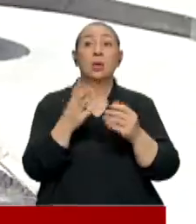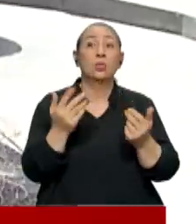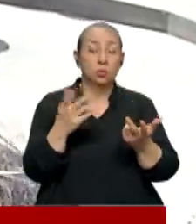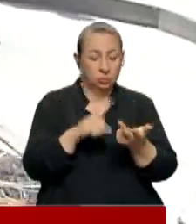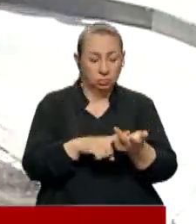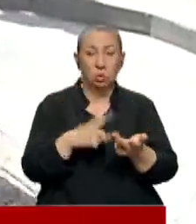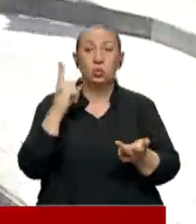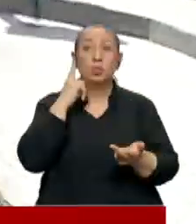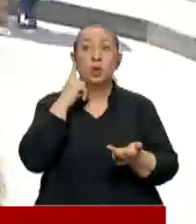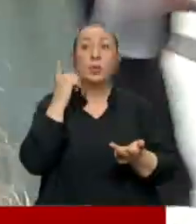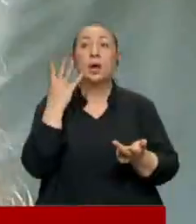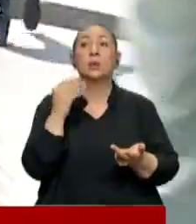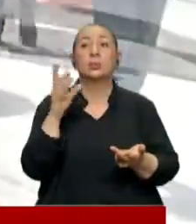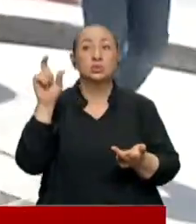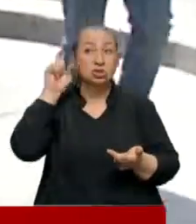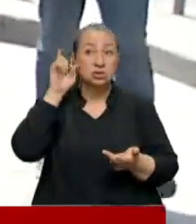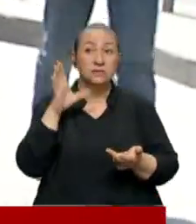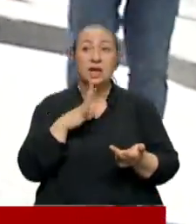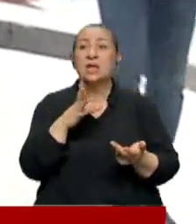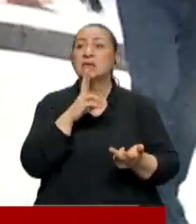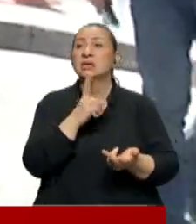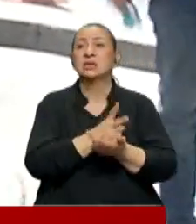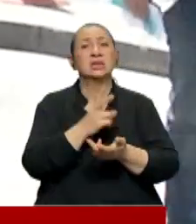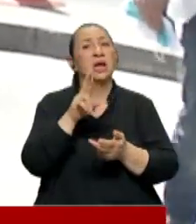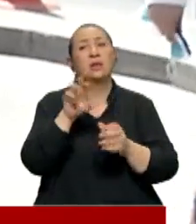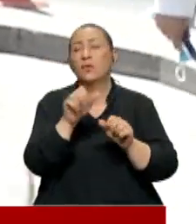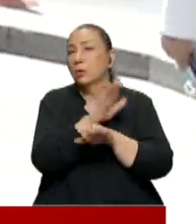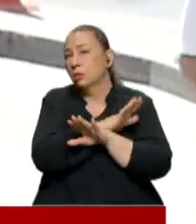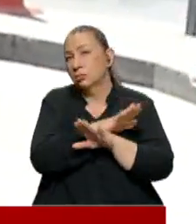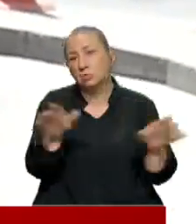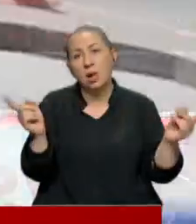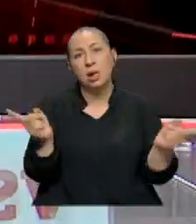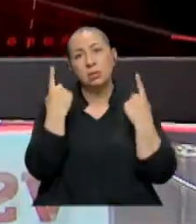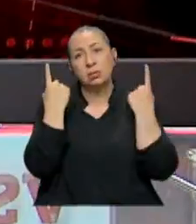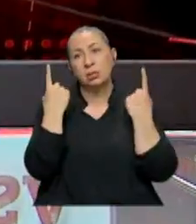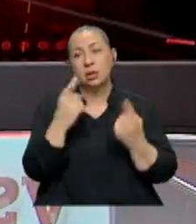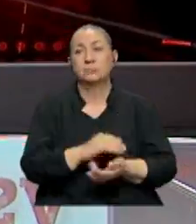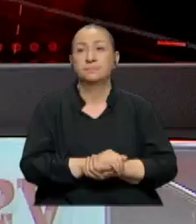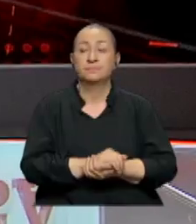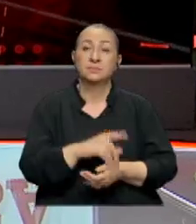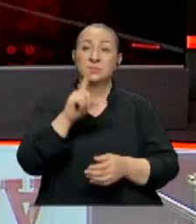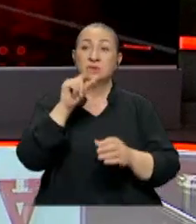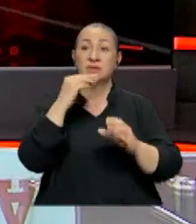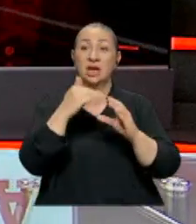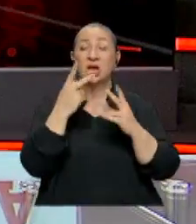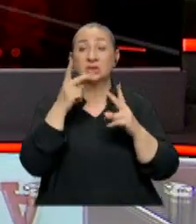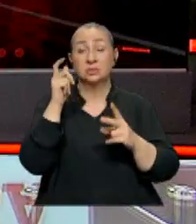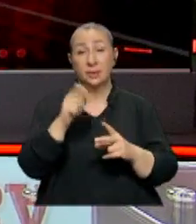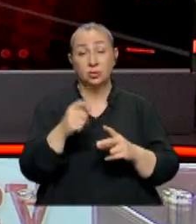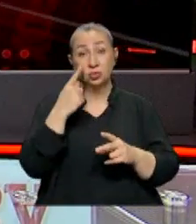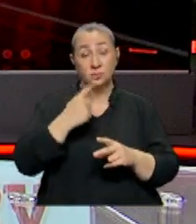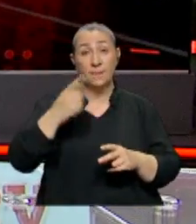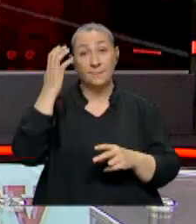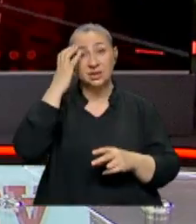alamıyorum kulağa bağlamıyorum cihaz kullanıyorum kesinlikle randevu Evet hemen tweeti açıklamayı yapan